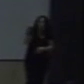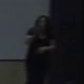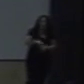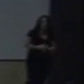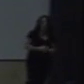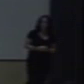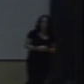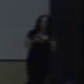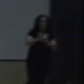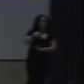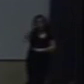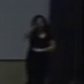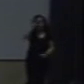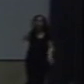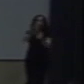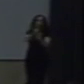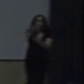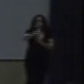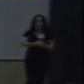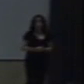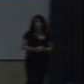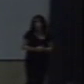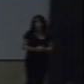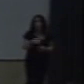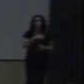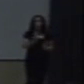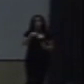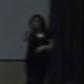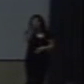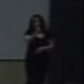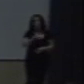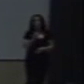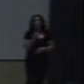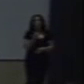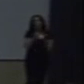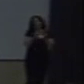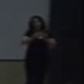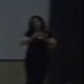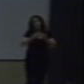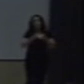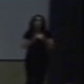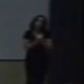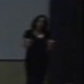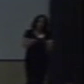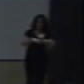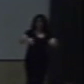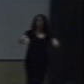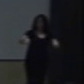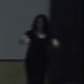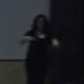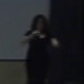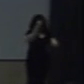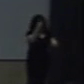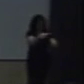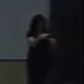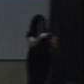opinava exactament el mateix que tu. Jo crec que hi ha dues coses aquí. Els mitjans, a través dels seus, ja no dic només públics,